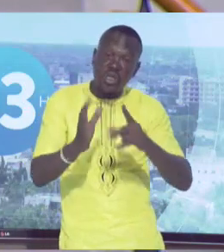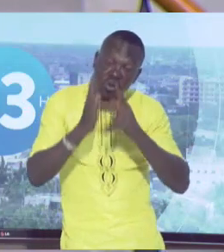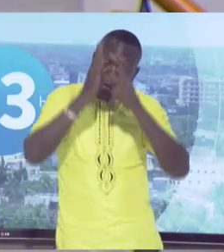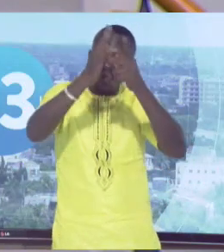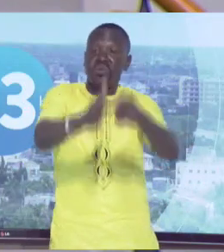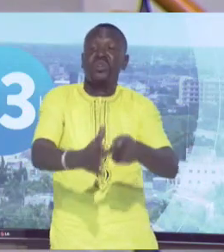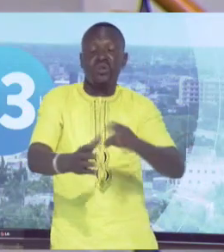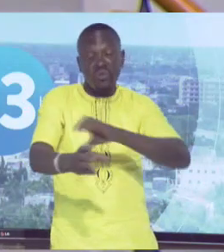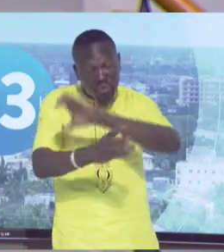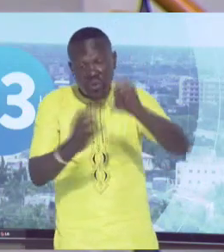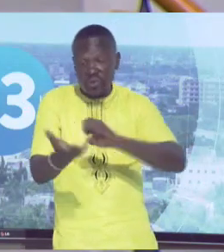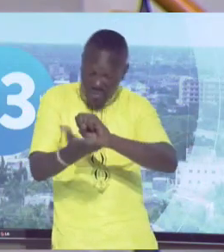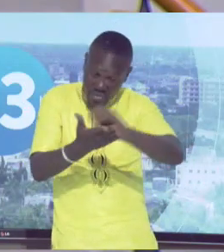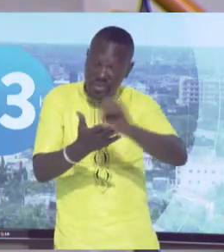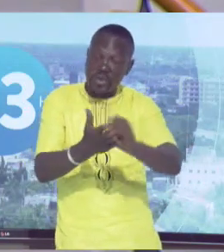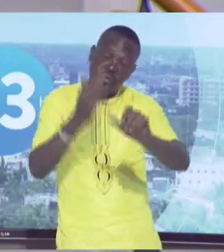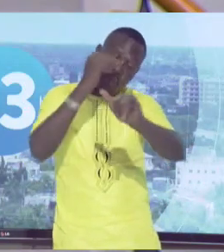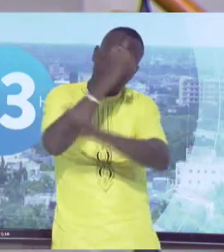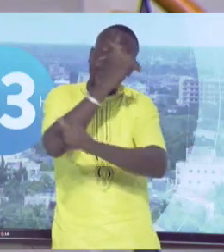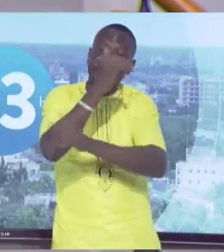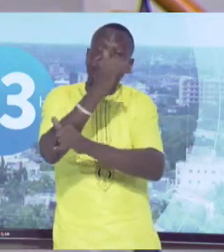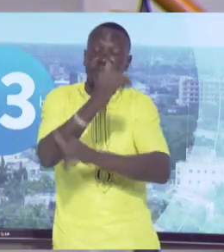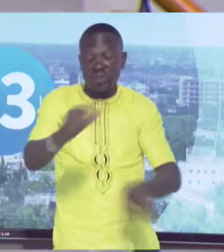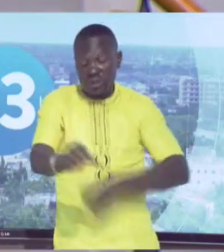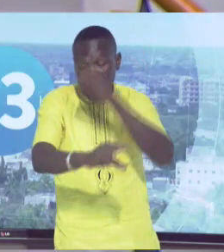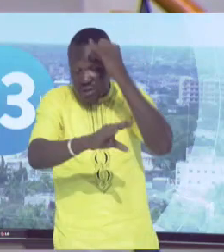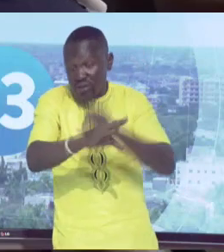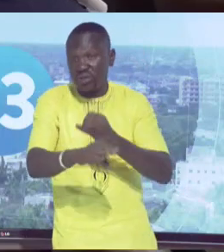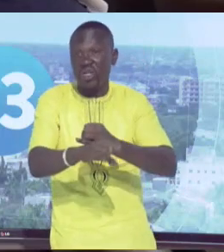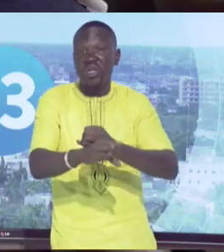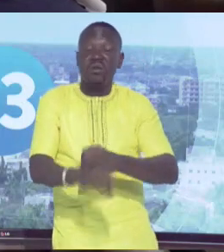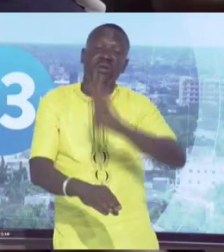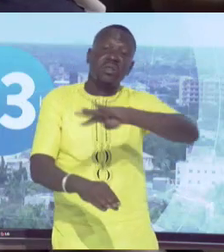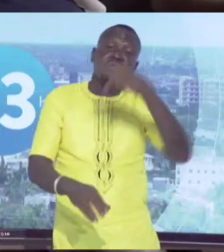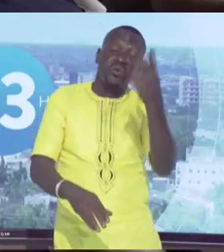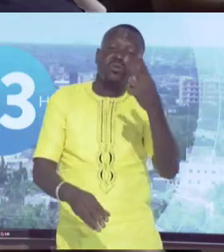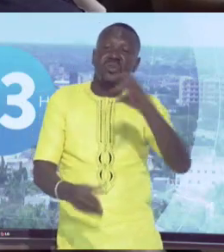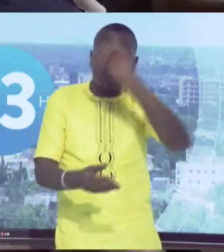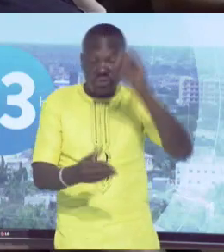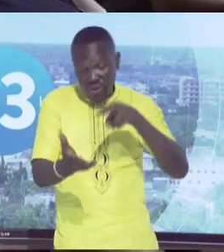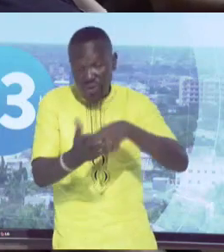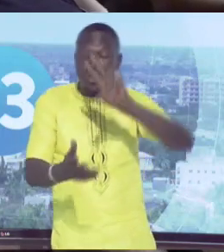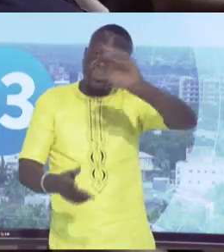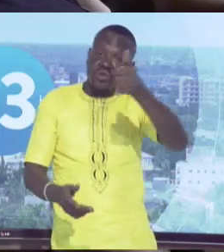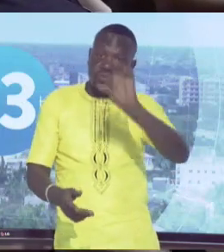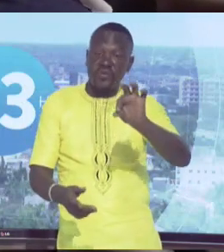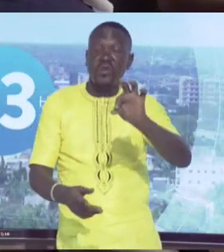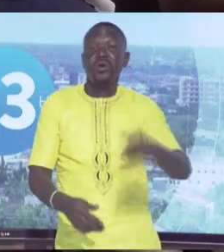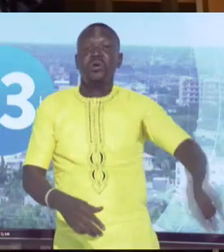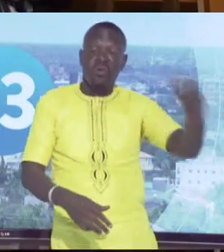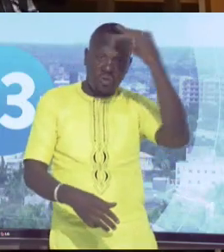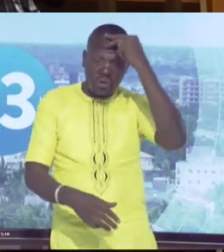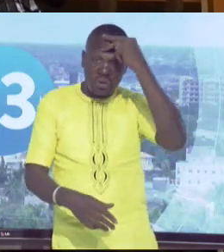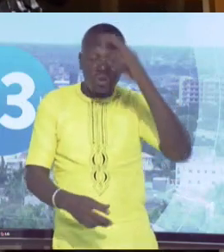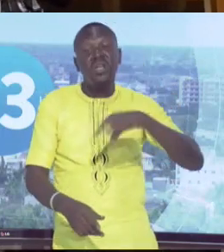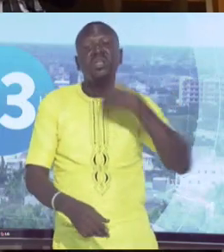couverture sanitaire universelle du pays qui s'est établi à 43% en 2019. Pour le ministre Kargougou, très clairement,